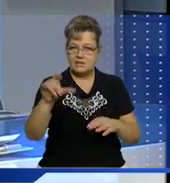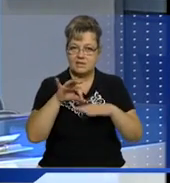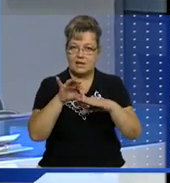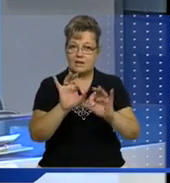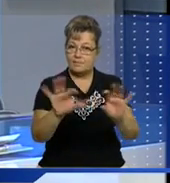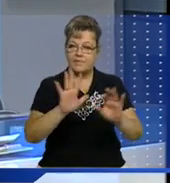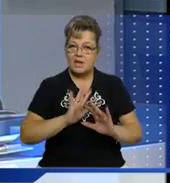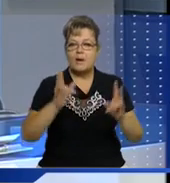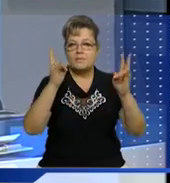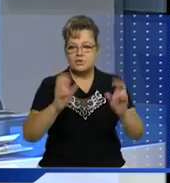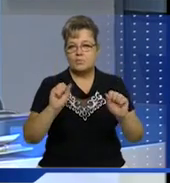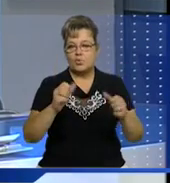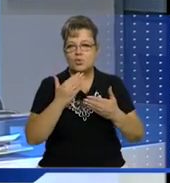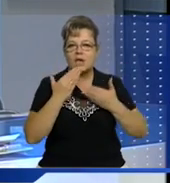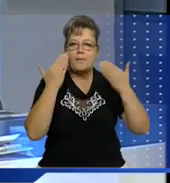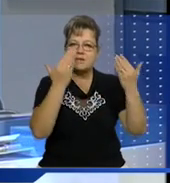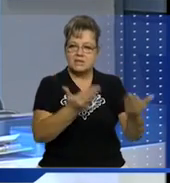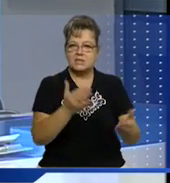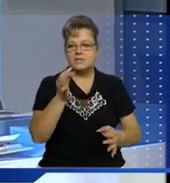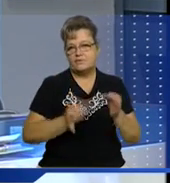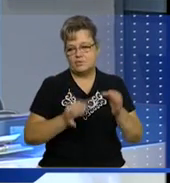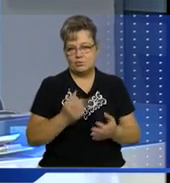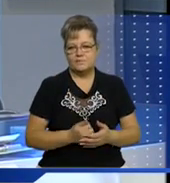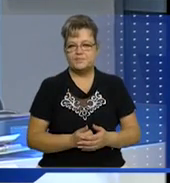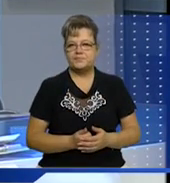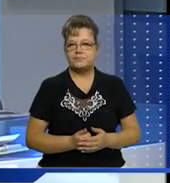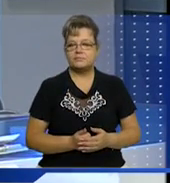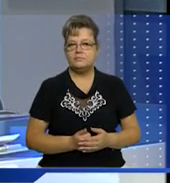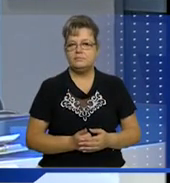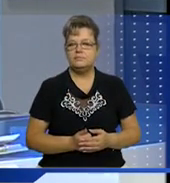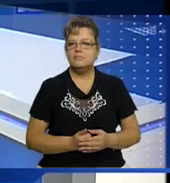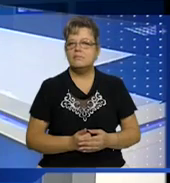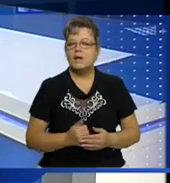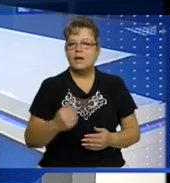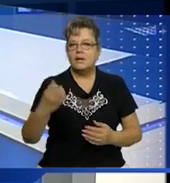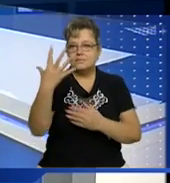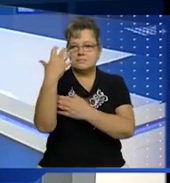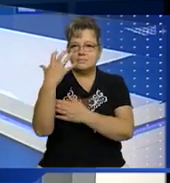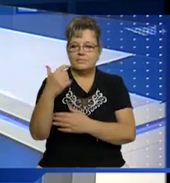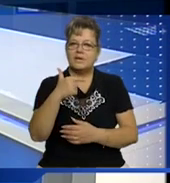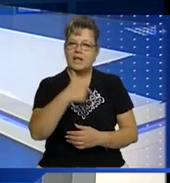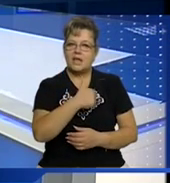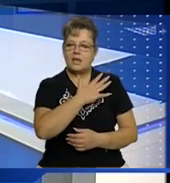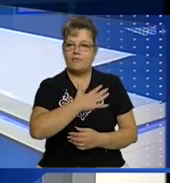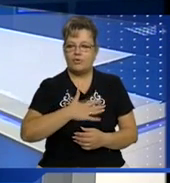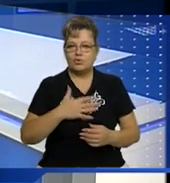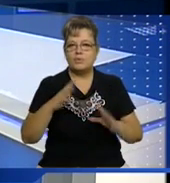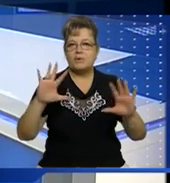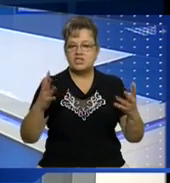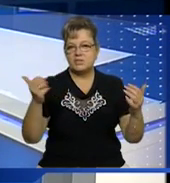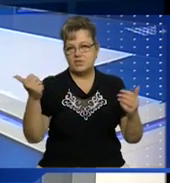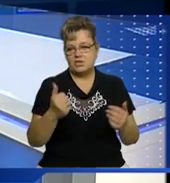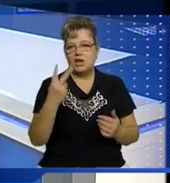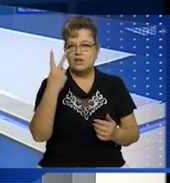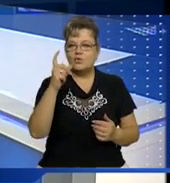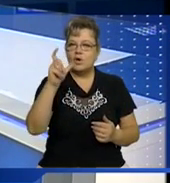информация до населения не доводилась, потерпевшие могут обращаться в правоохранительные органы. Селфи ценой ранения в грудь.